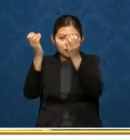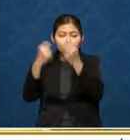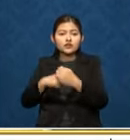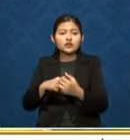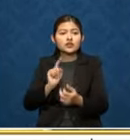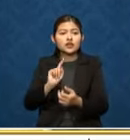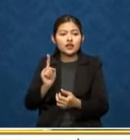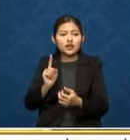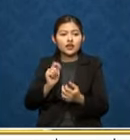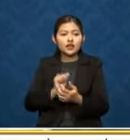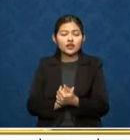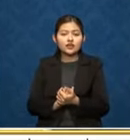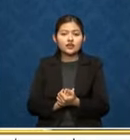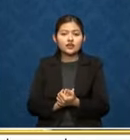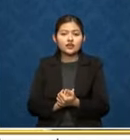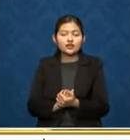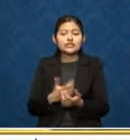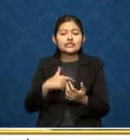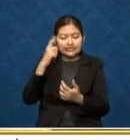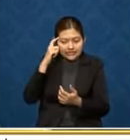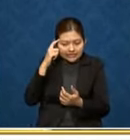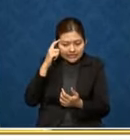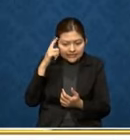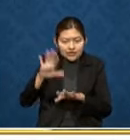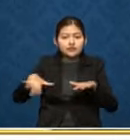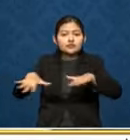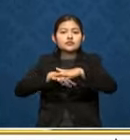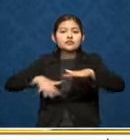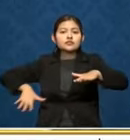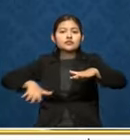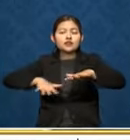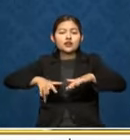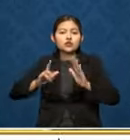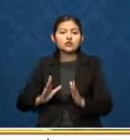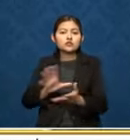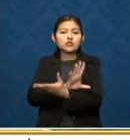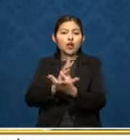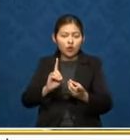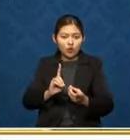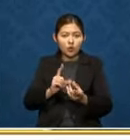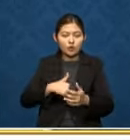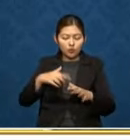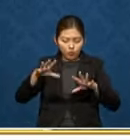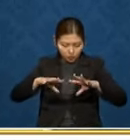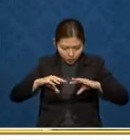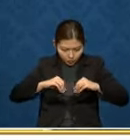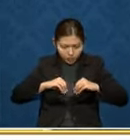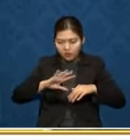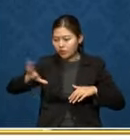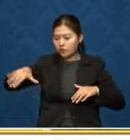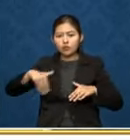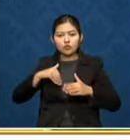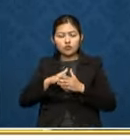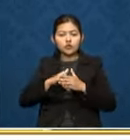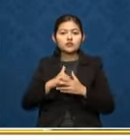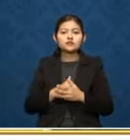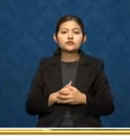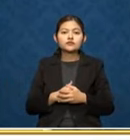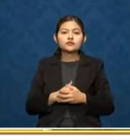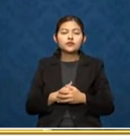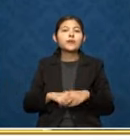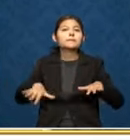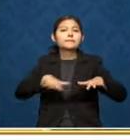ยากในการเห็นพ้องถึงหลักการพื้นฐานที่สังคมจำเป็นจะต้องยอมรับร่วมกันซึ่งหลักการ